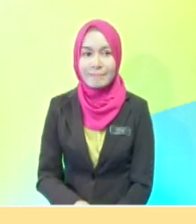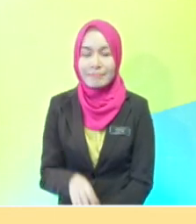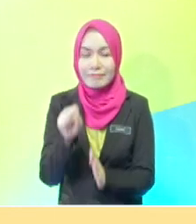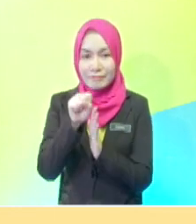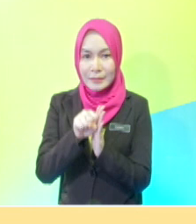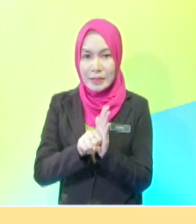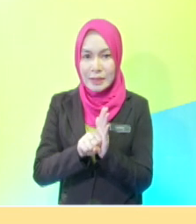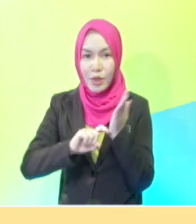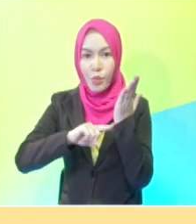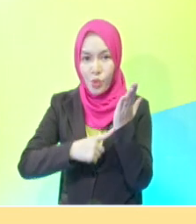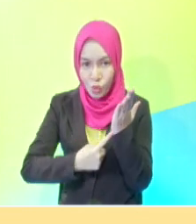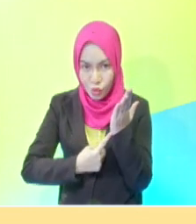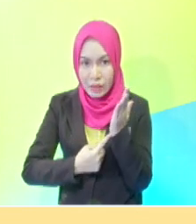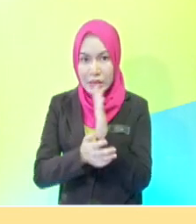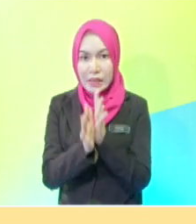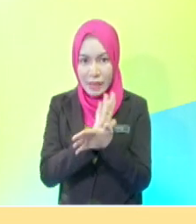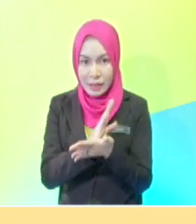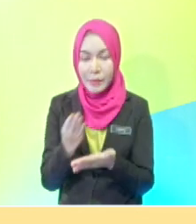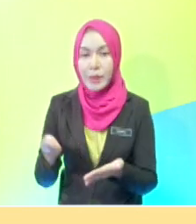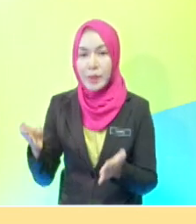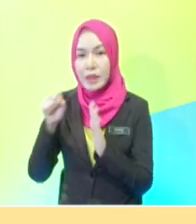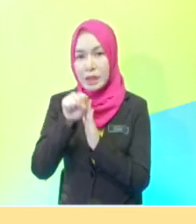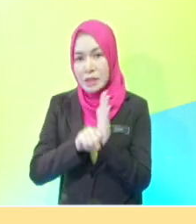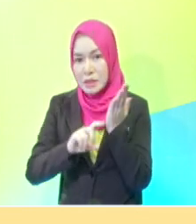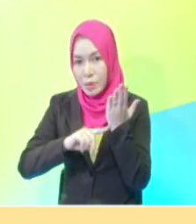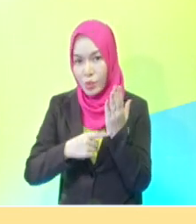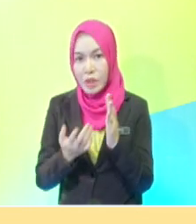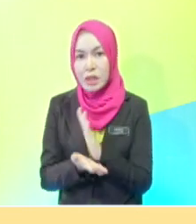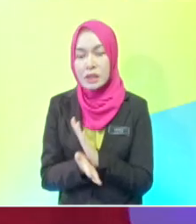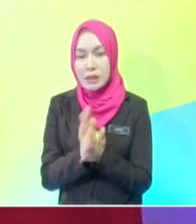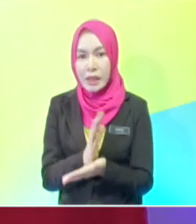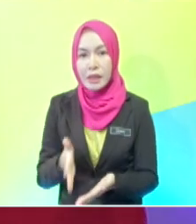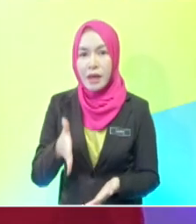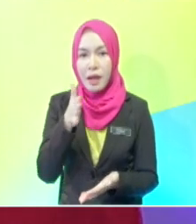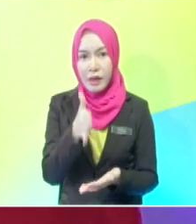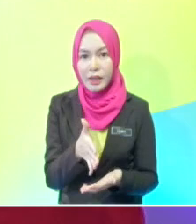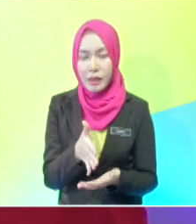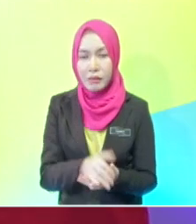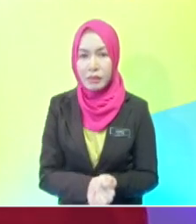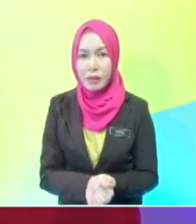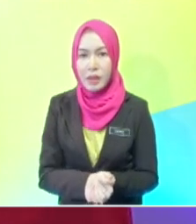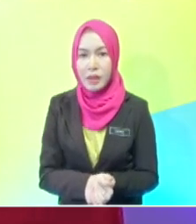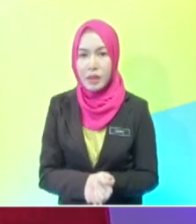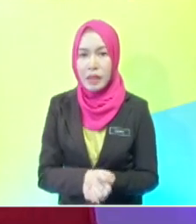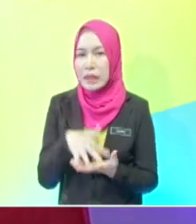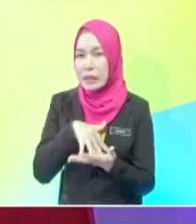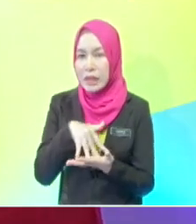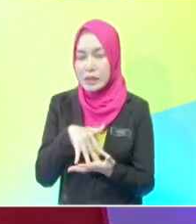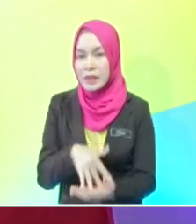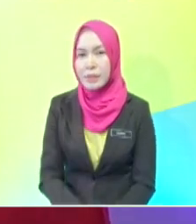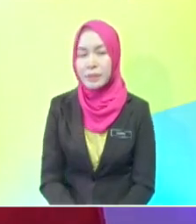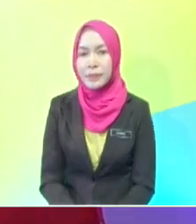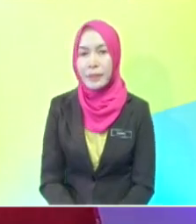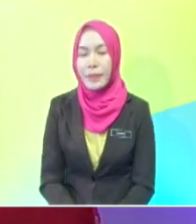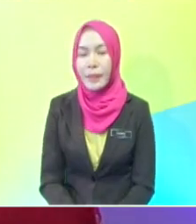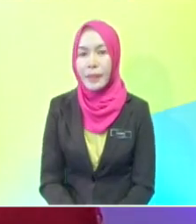tanaman organik harganya lebih mahal betul Pilih Dia mahal kalau Irfan lah